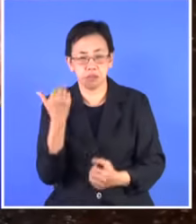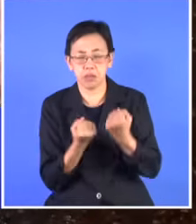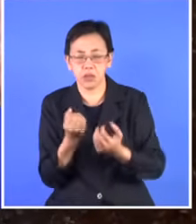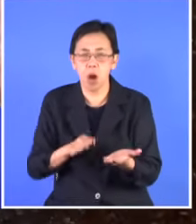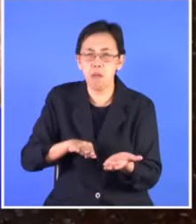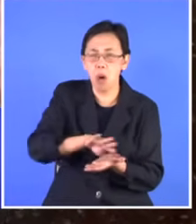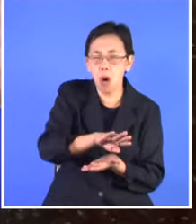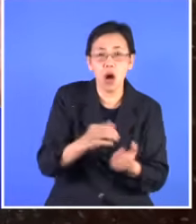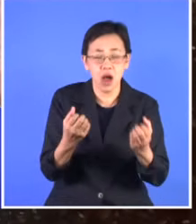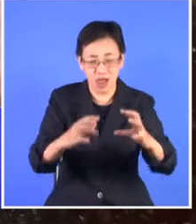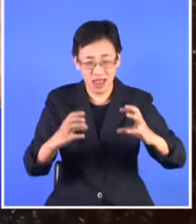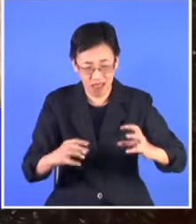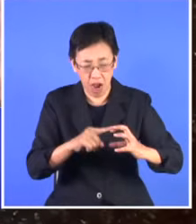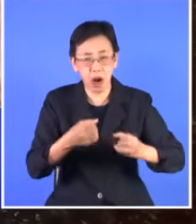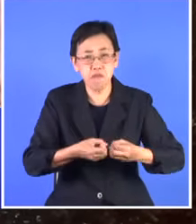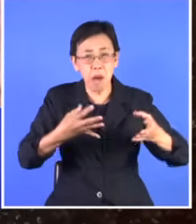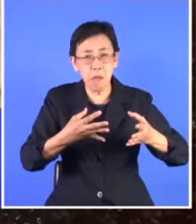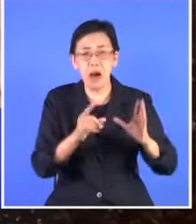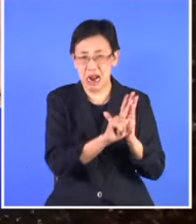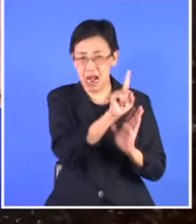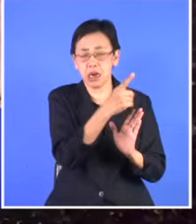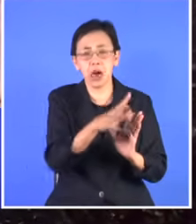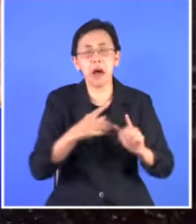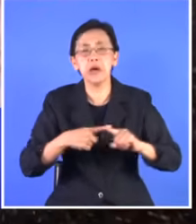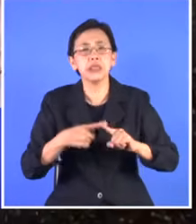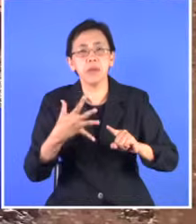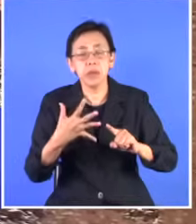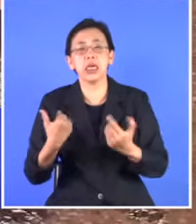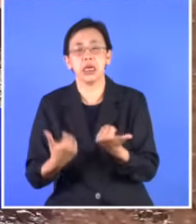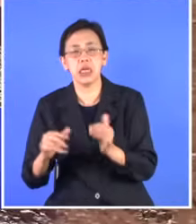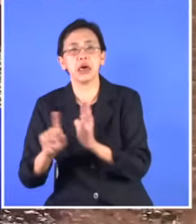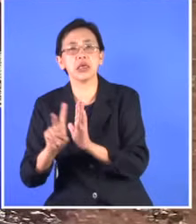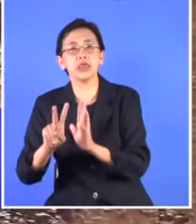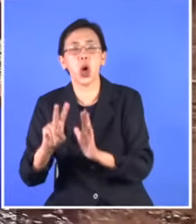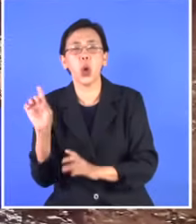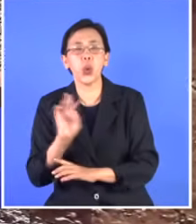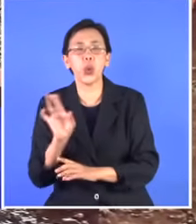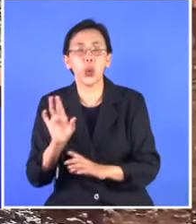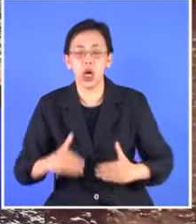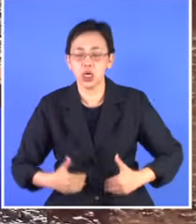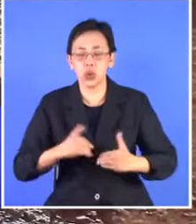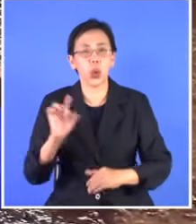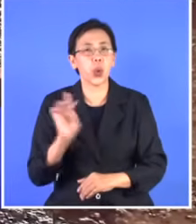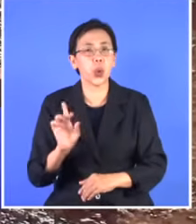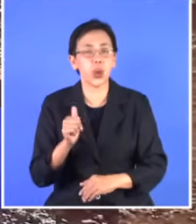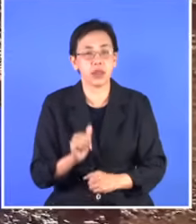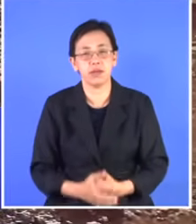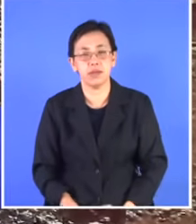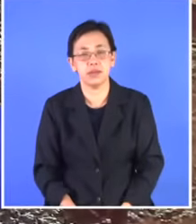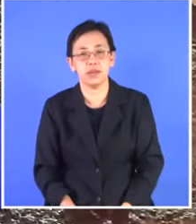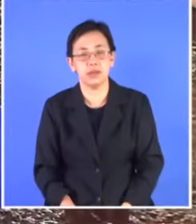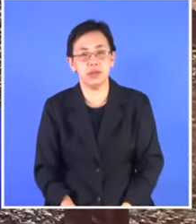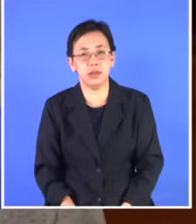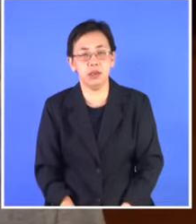นะคะยางระเบิดมาแล้ว 1ครั้งก่อนหน้านี้ก็ไม่ได้รับบาดเจ็บเช่นเดียวกันครั้งนี้ก็แคล้วคลาดค่ะอื